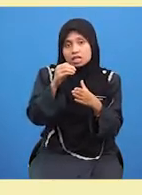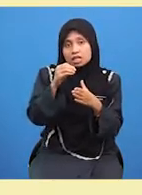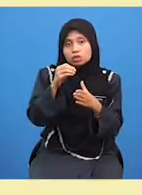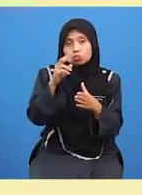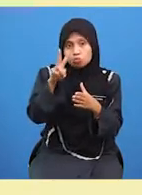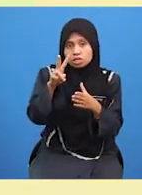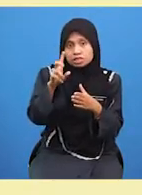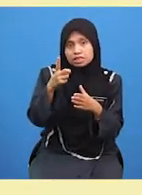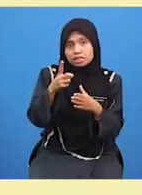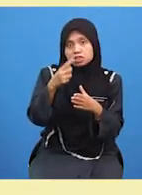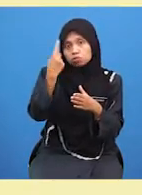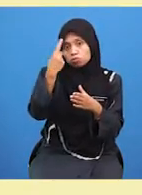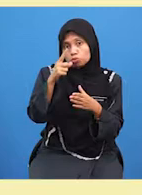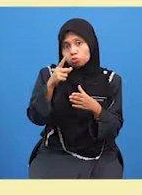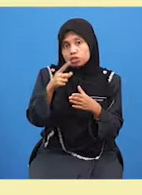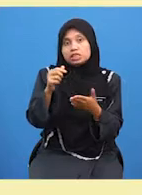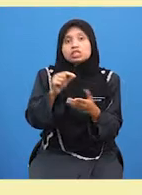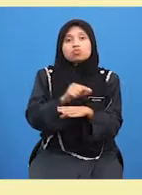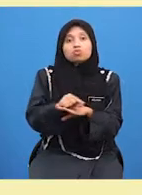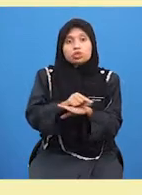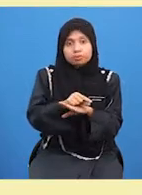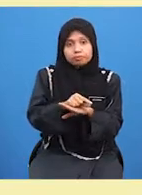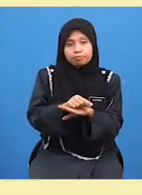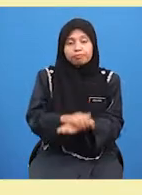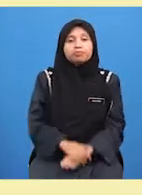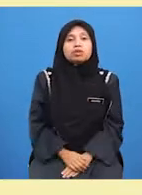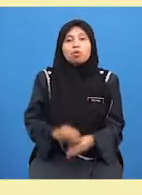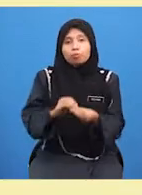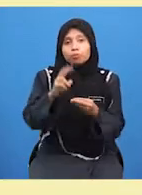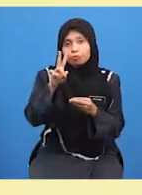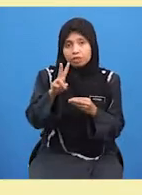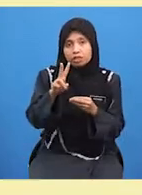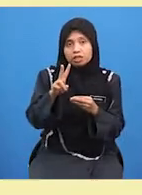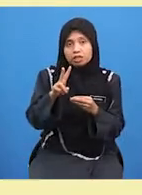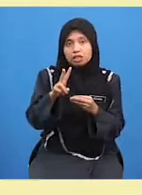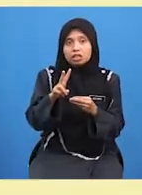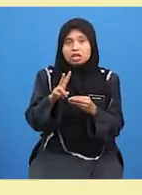aplikasi teknologi untuk diaplikasikan dalam produk. Kedua,